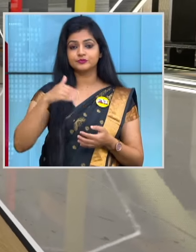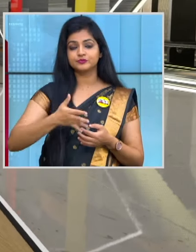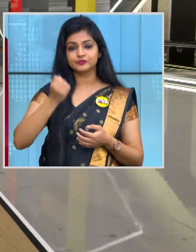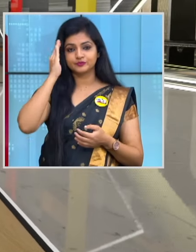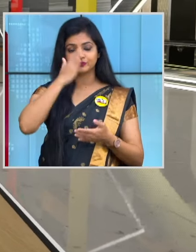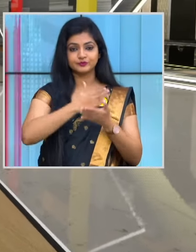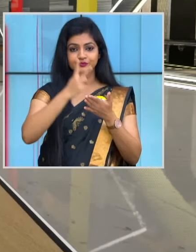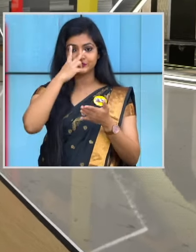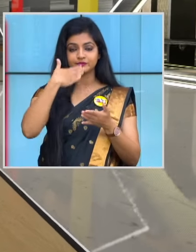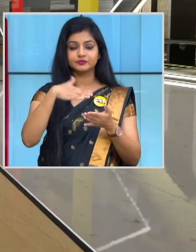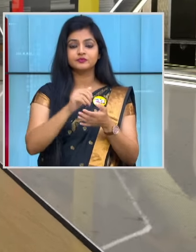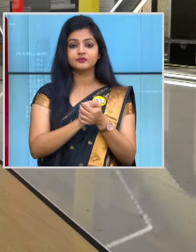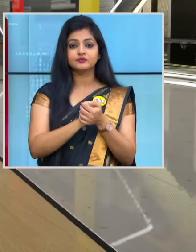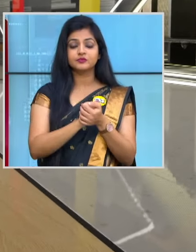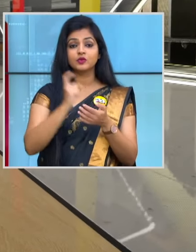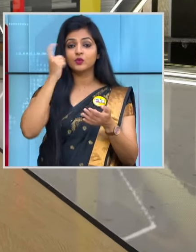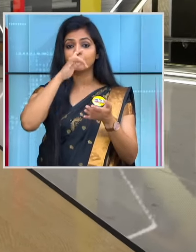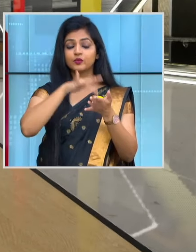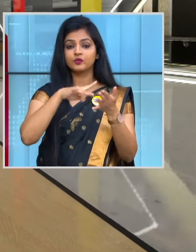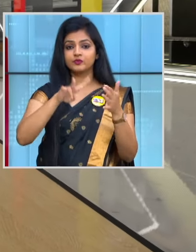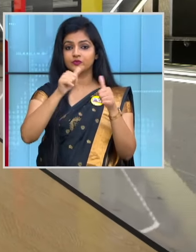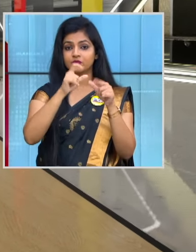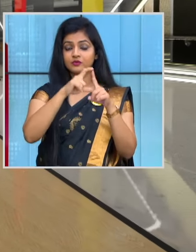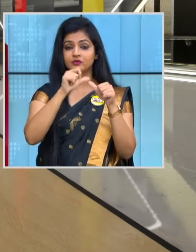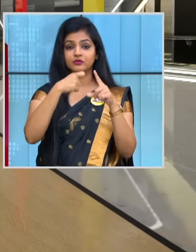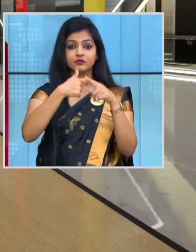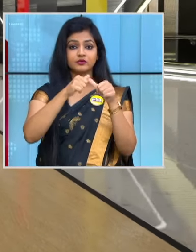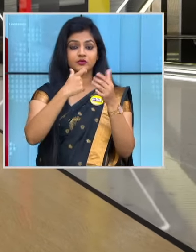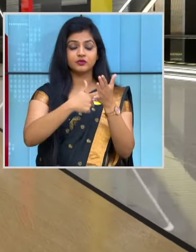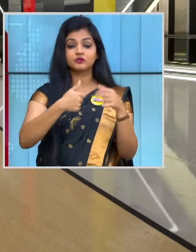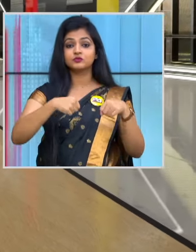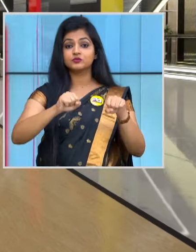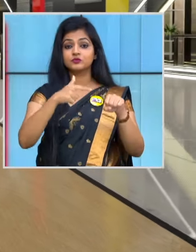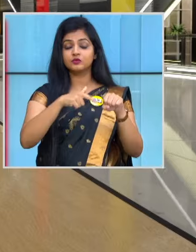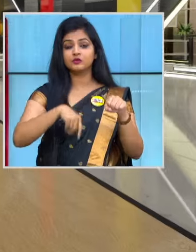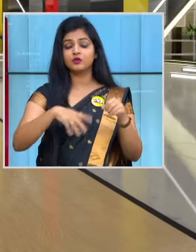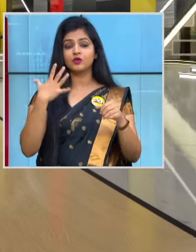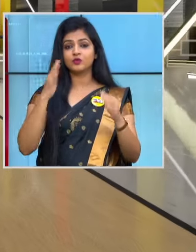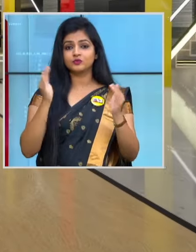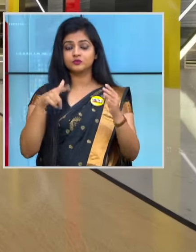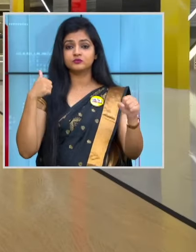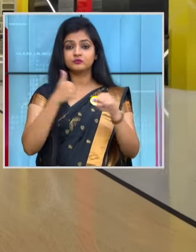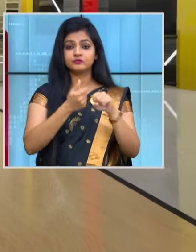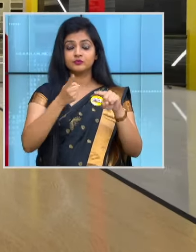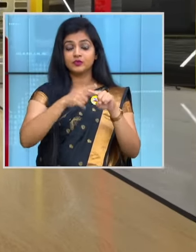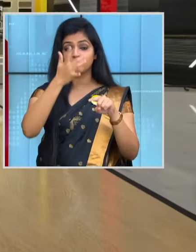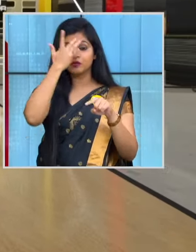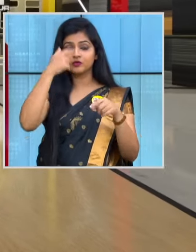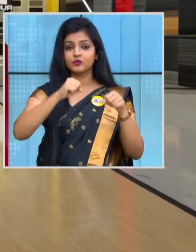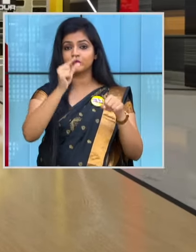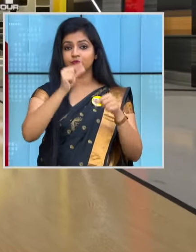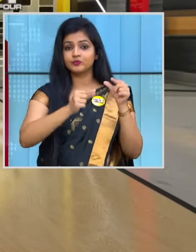ഇപ്പോൾ കിട്ടിയത് വിശദമായ റിപ്പോർട്ടുകളിലേക്ക് കടക്കുകയാണ്. കോഴിക്കോട് വടകരയിൽ സ്കൂട്ടറിൽ മിനി ലോറി ഇടിച്ച അപകടം. തലനാരിഴയ്ക്കാണ് സ്കൂട്ടർ യാത്രികർ